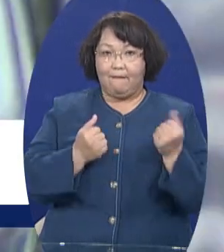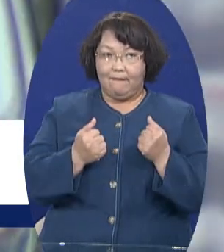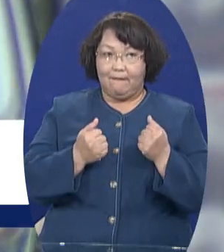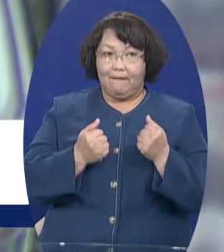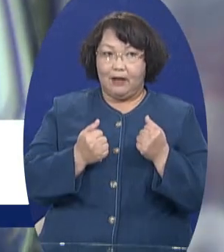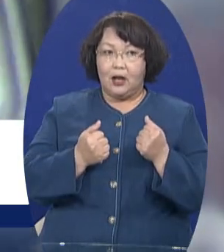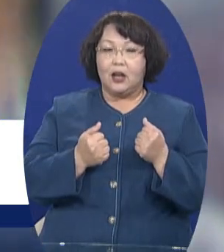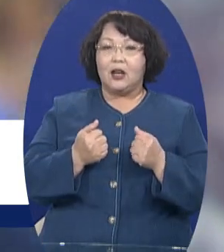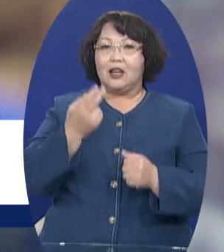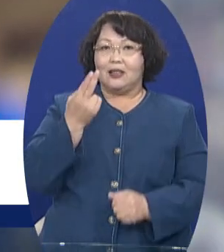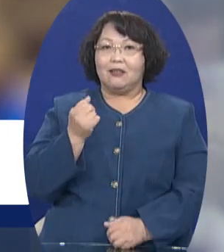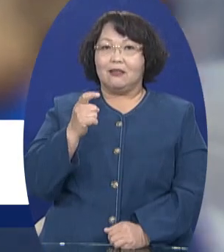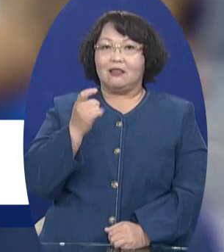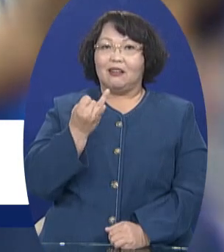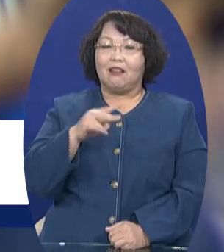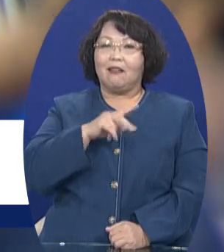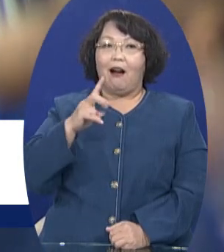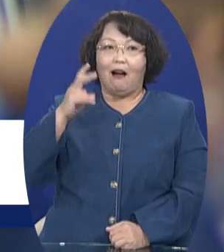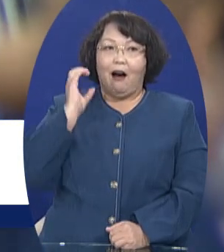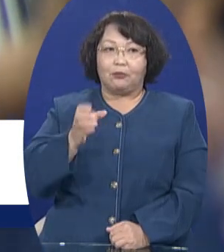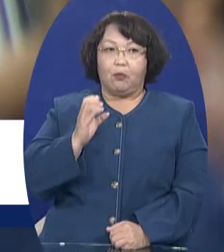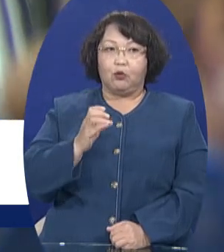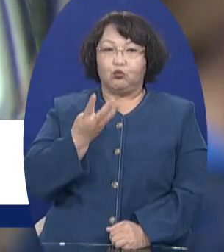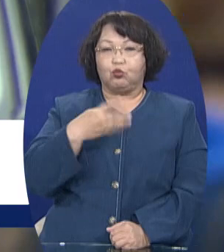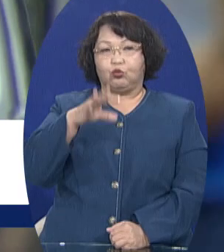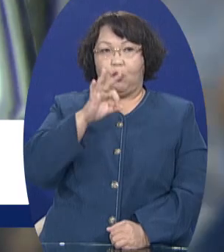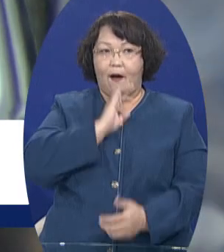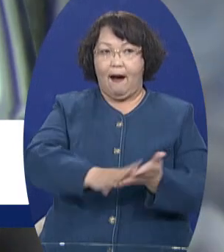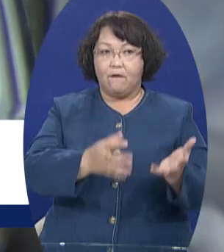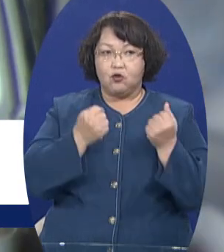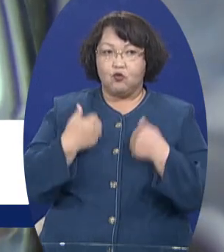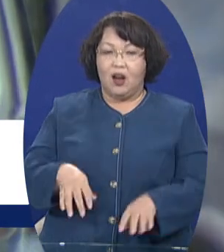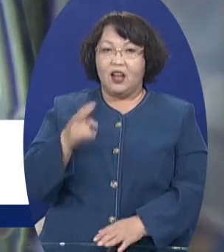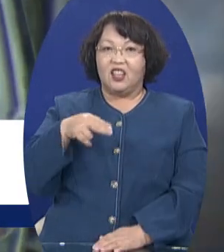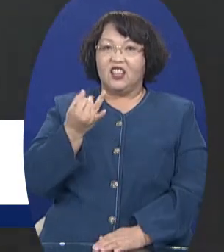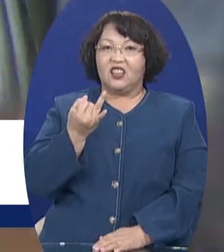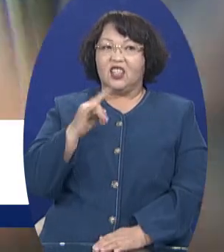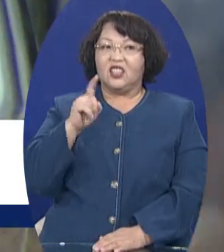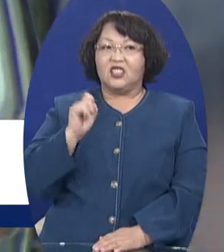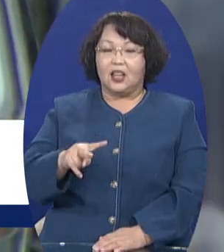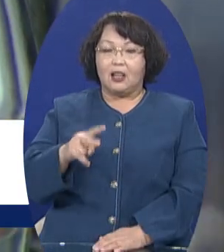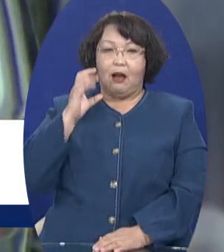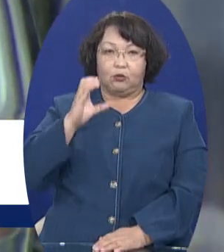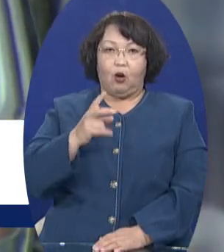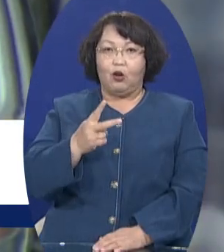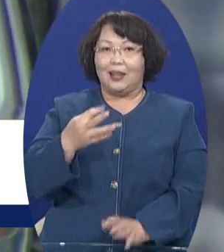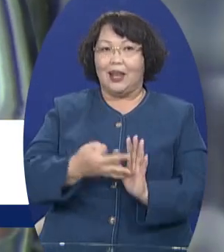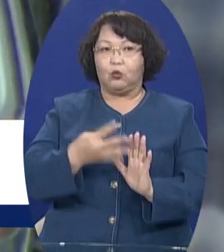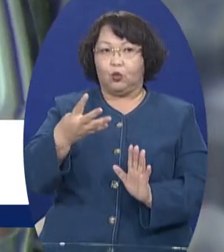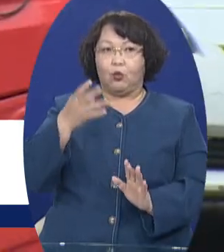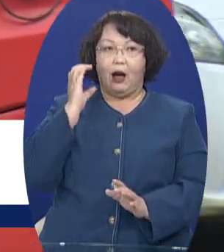байна. За дизель автобус Улаанбаатар хотод нийлүүлэх асуудлууд бол энэ жил бүрэн дууссан. Нийт 284 дизель автобус